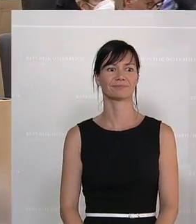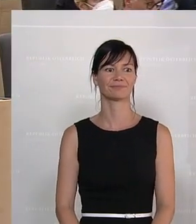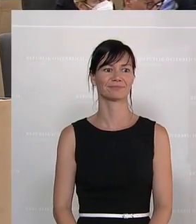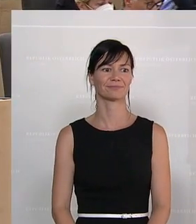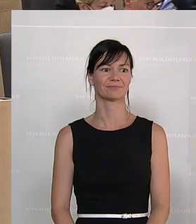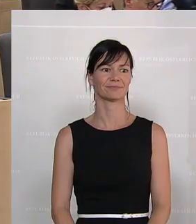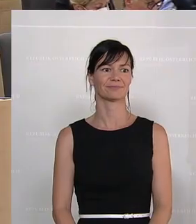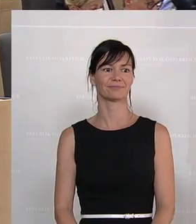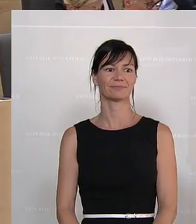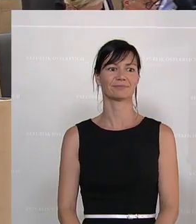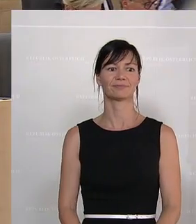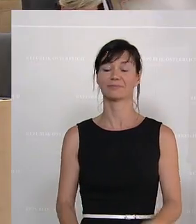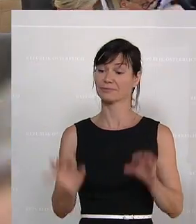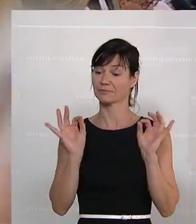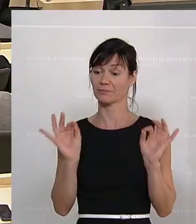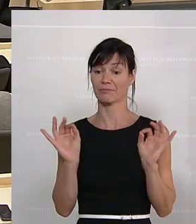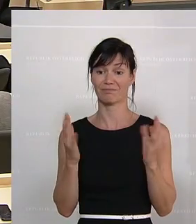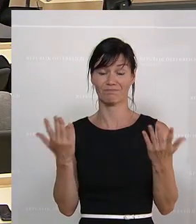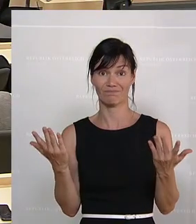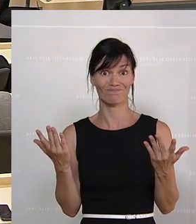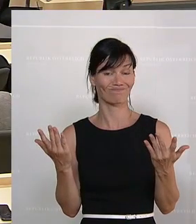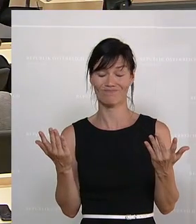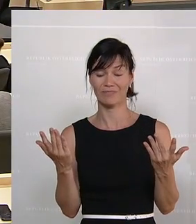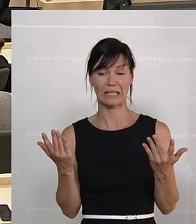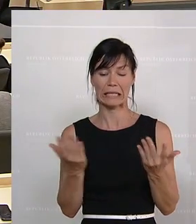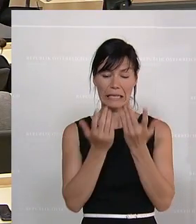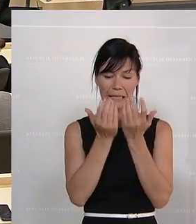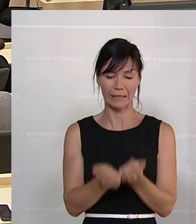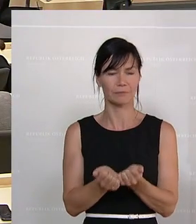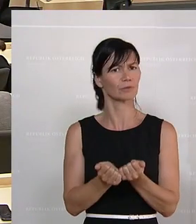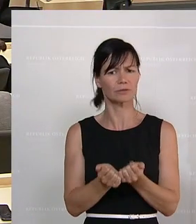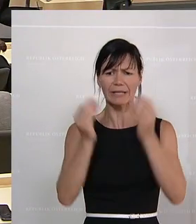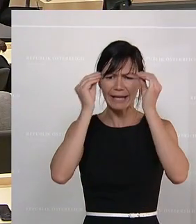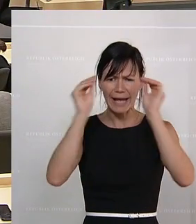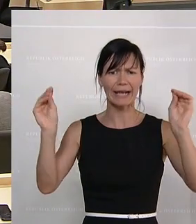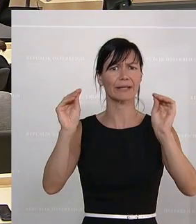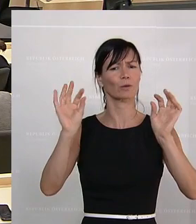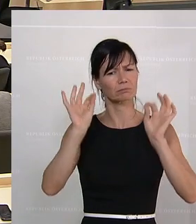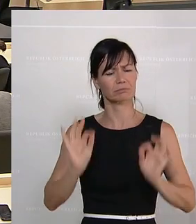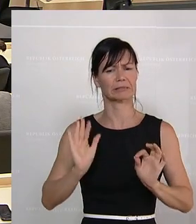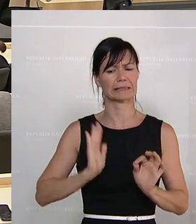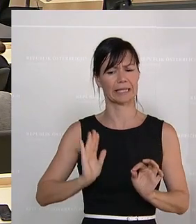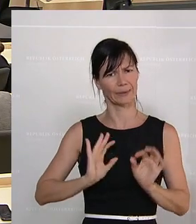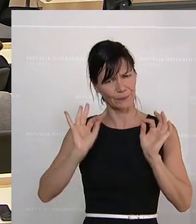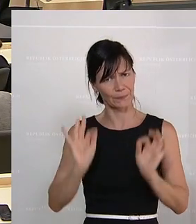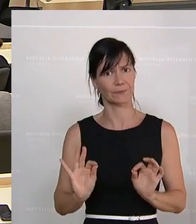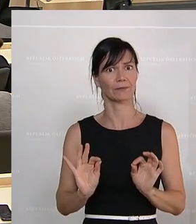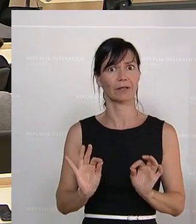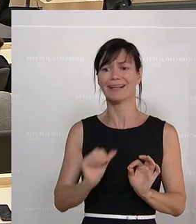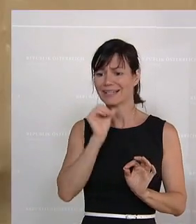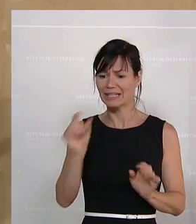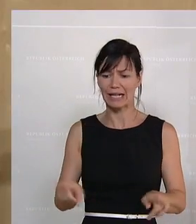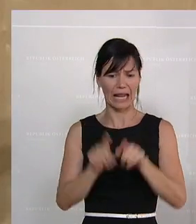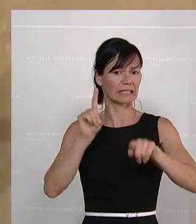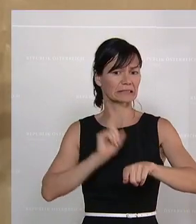im ergebnis auch das ist was was mit ehrlichkeit und seriosität zu tun hat nicht alles gleichzeitig machen wir keinen der sagen okay